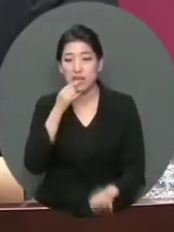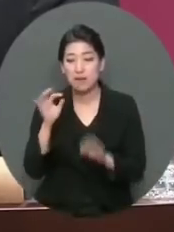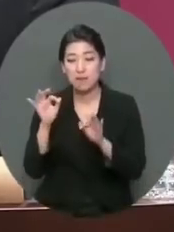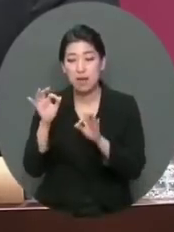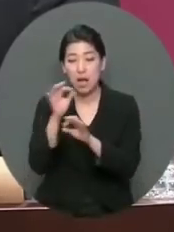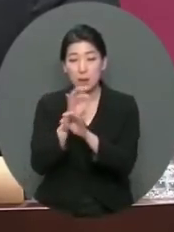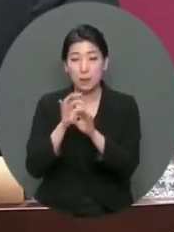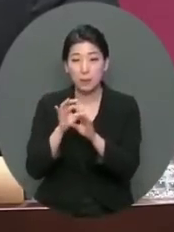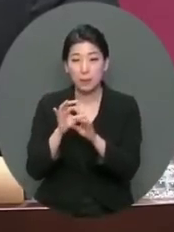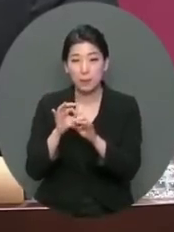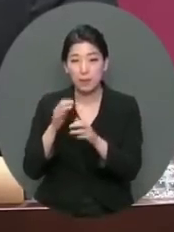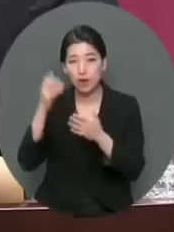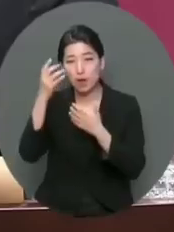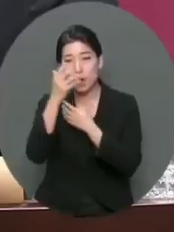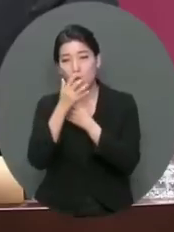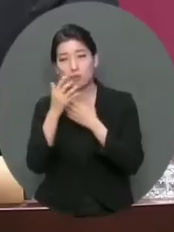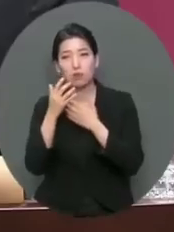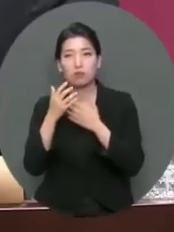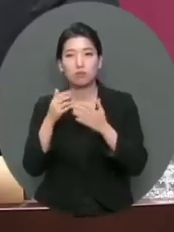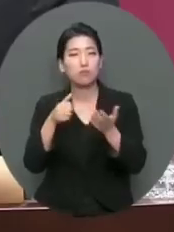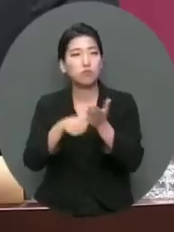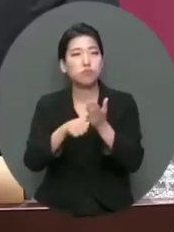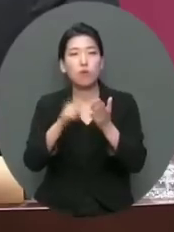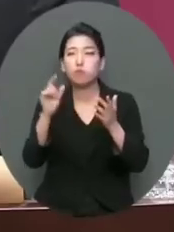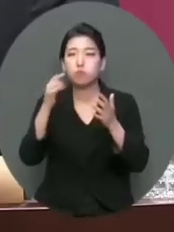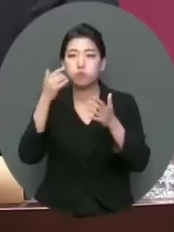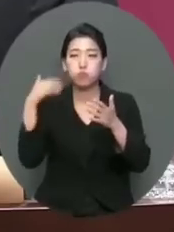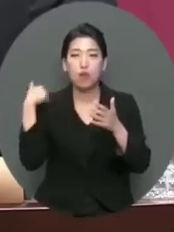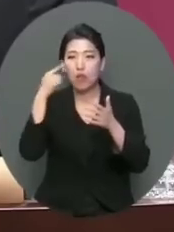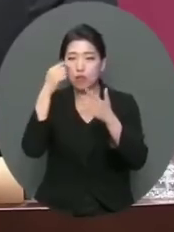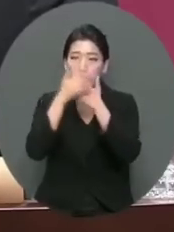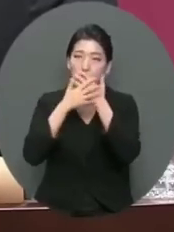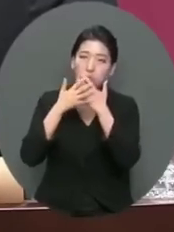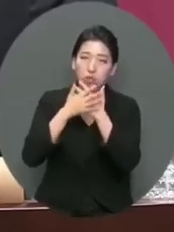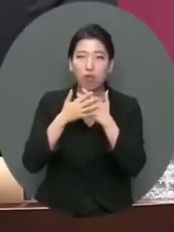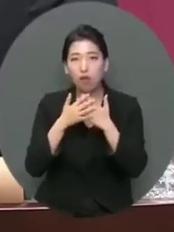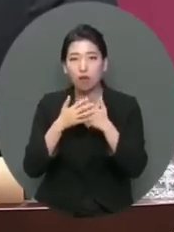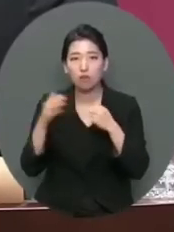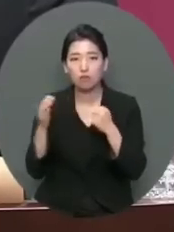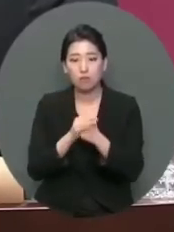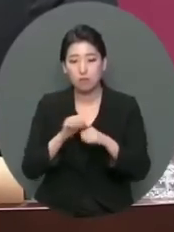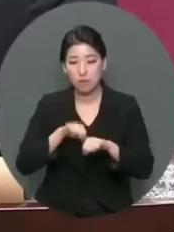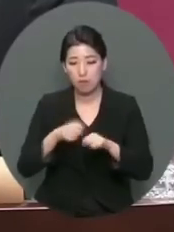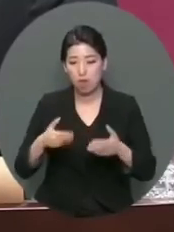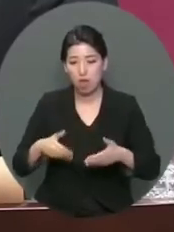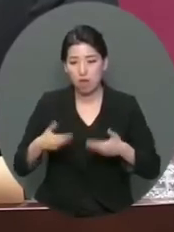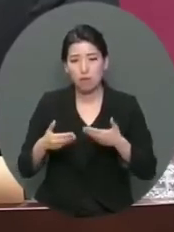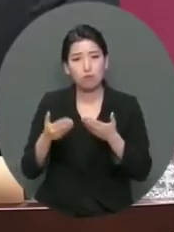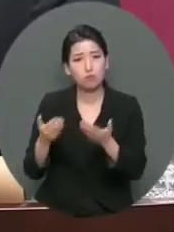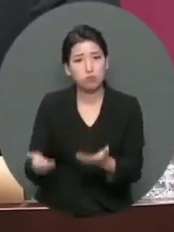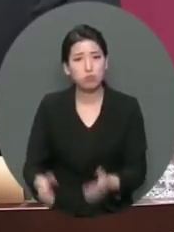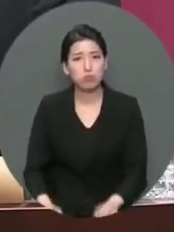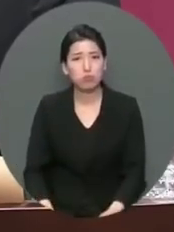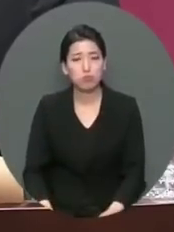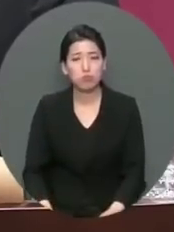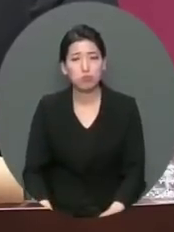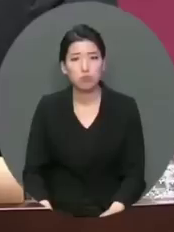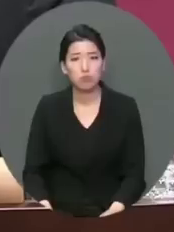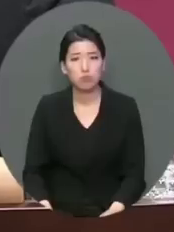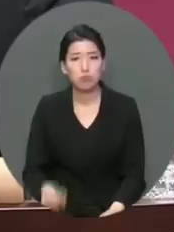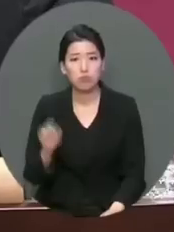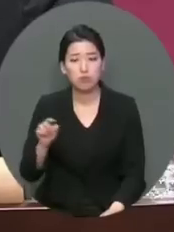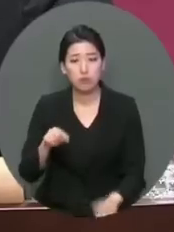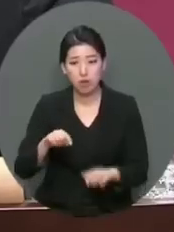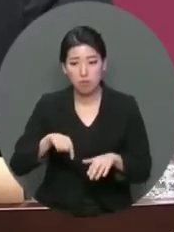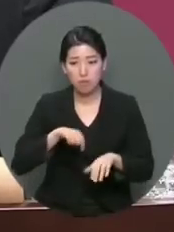일으킨 사람들이 사물을 변별할 능력이 없다고 형이 면제되거나 강경받으면서 이러한 것을 악용하며 하고 있다면